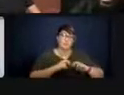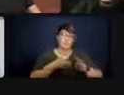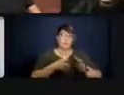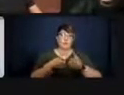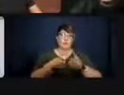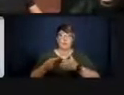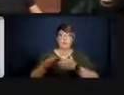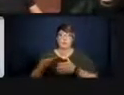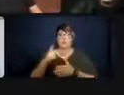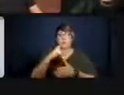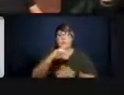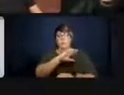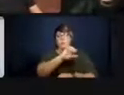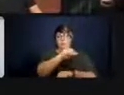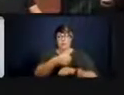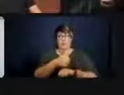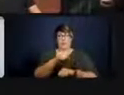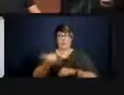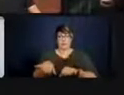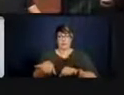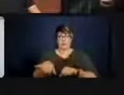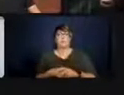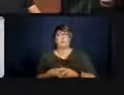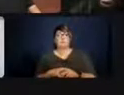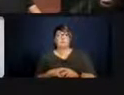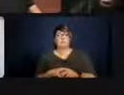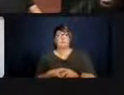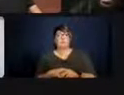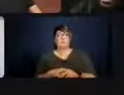mmejitolea kufanya kazi hii pamoja nasi,